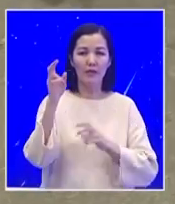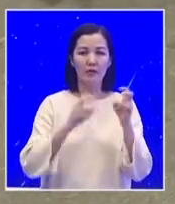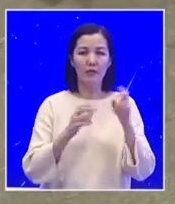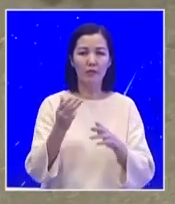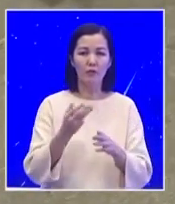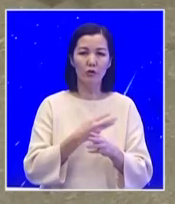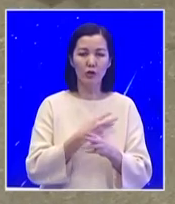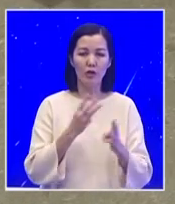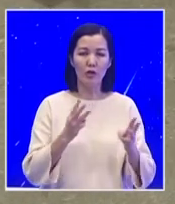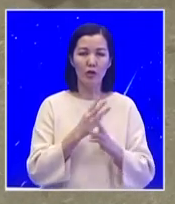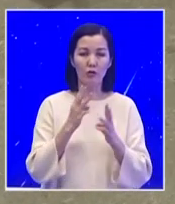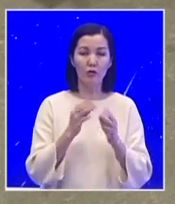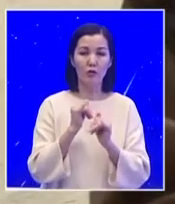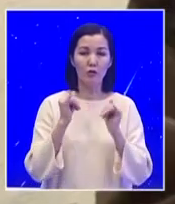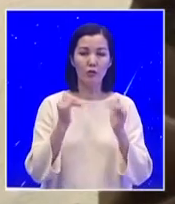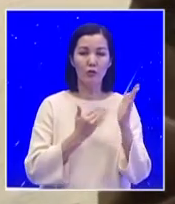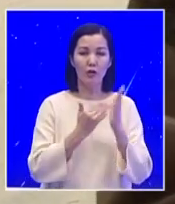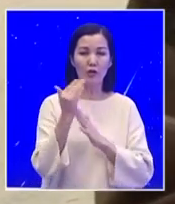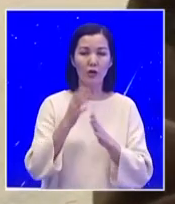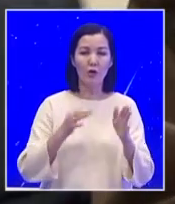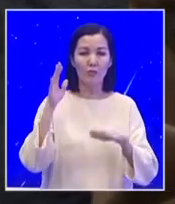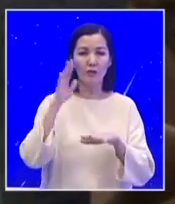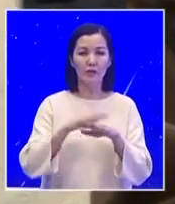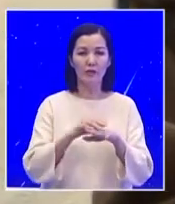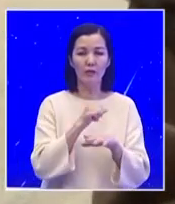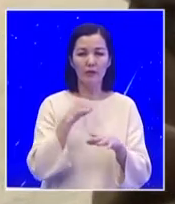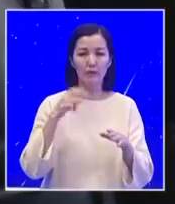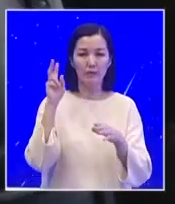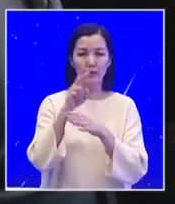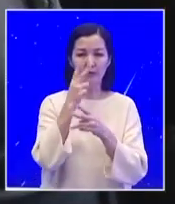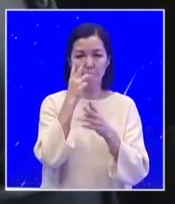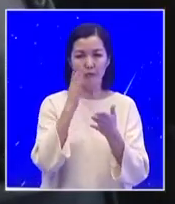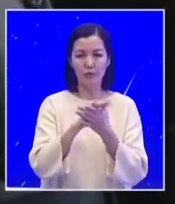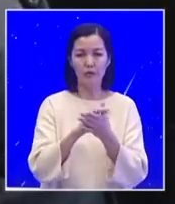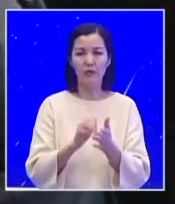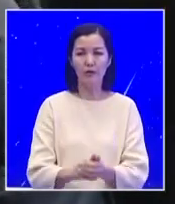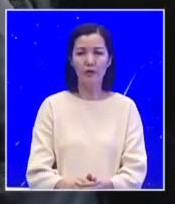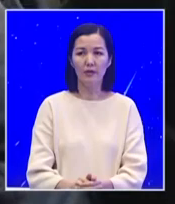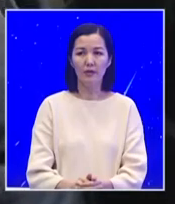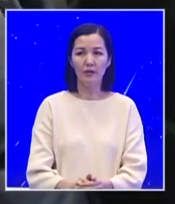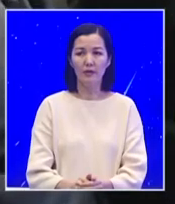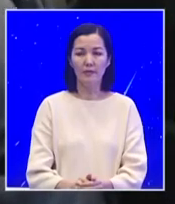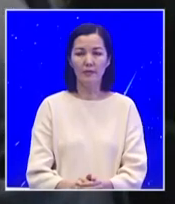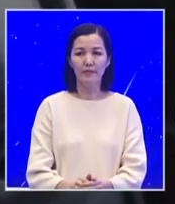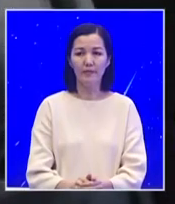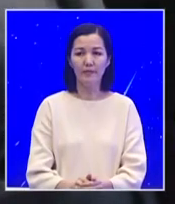сұраныс жоғары. Осыған орай жұмысын облыс әкімі өзі барып көрді. Мы можем делать лифты от